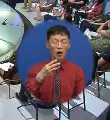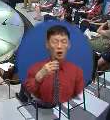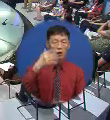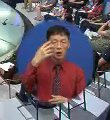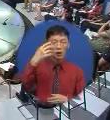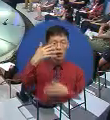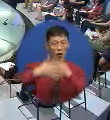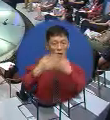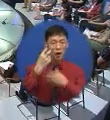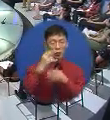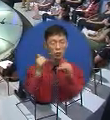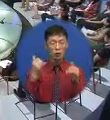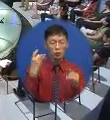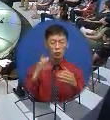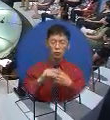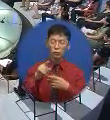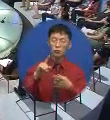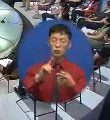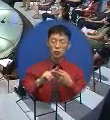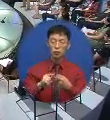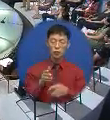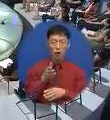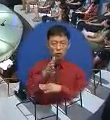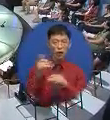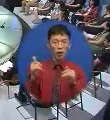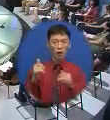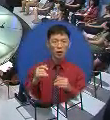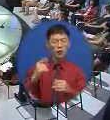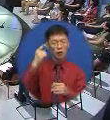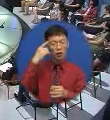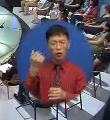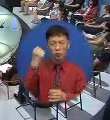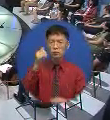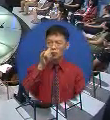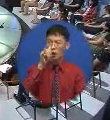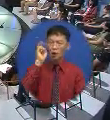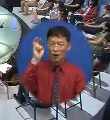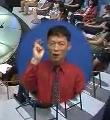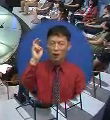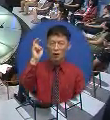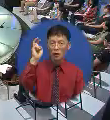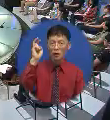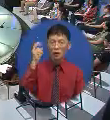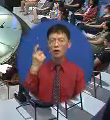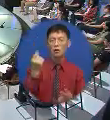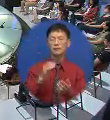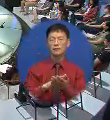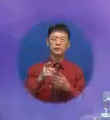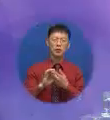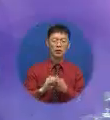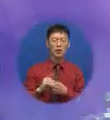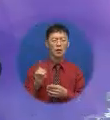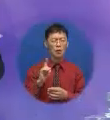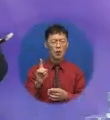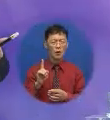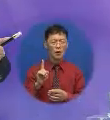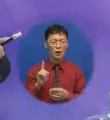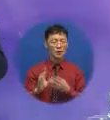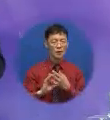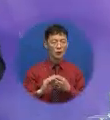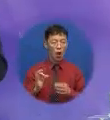할리우드의 영화 감독들이 이런 전문가적인 의견을 가질 수 있겠다 그런 얘기죠. 뭔가